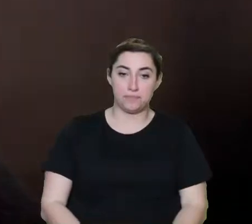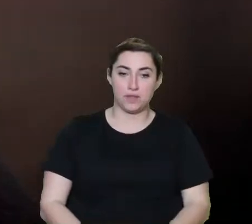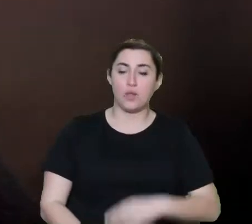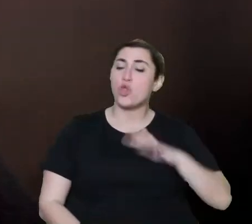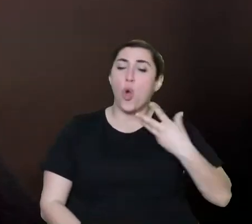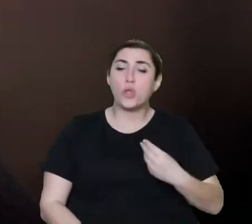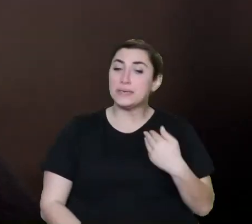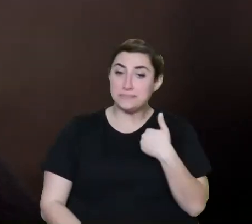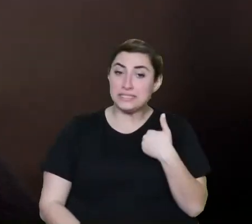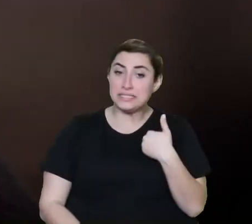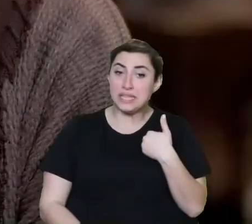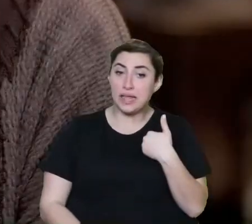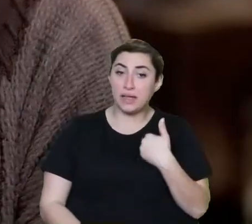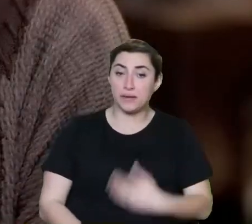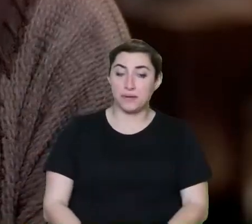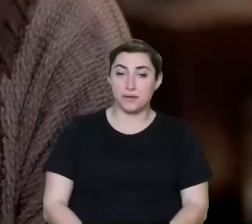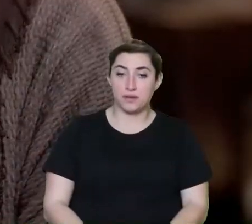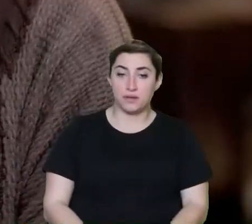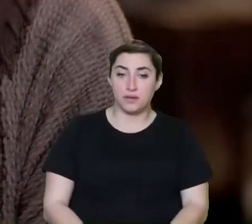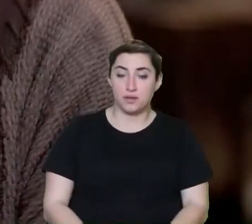Ne var ki bizde?